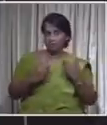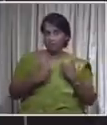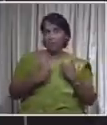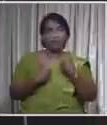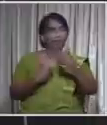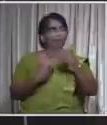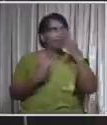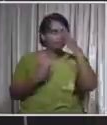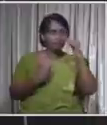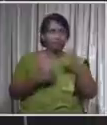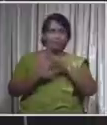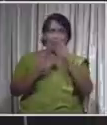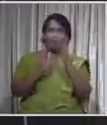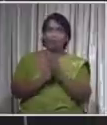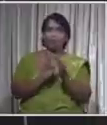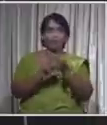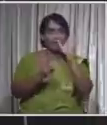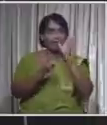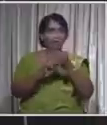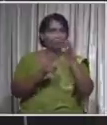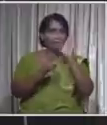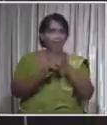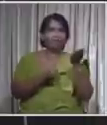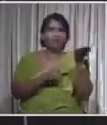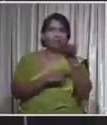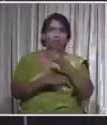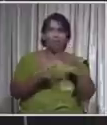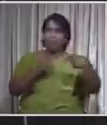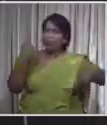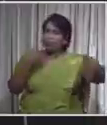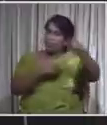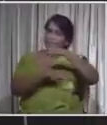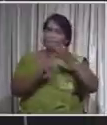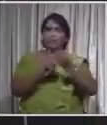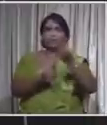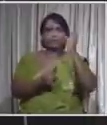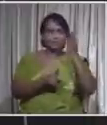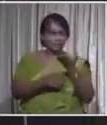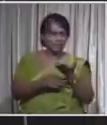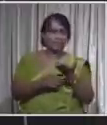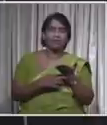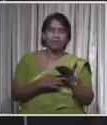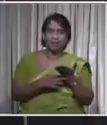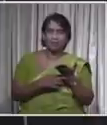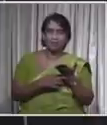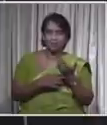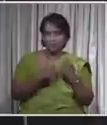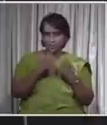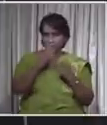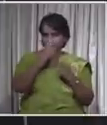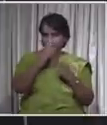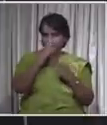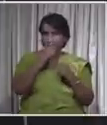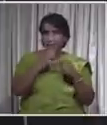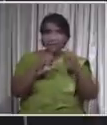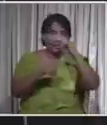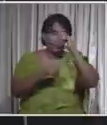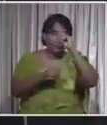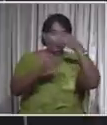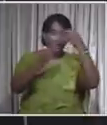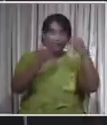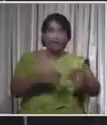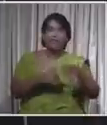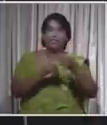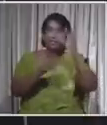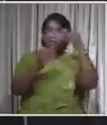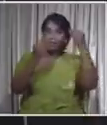මතක තියාගන්න. මේක ඔක්කොම ජනාධිපතිලා. මේ කතා කරන ඔක්කොම ජනාධිපතිලා. දැන් මේ සර් ෆේල් නිසා